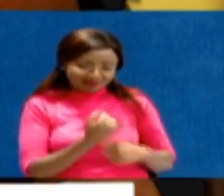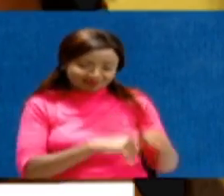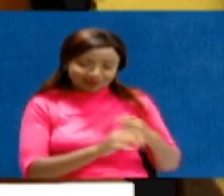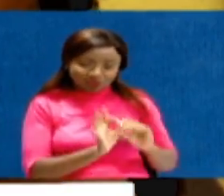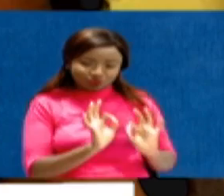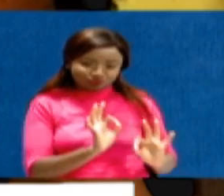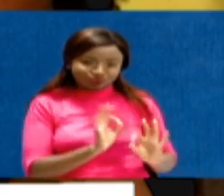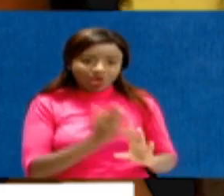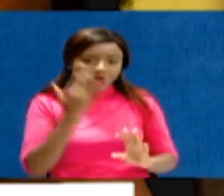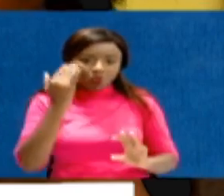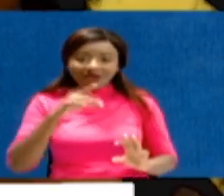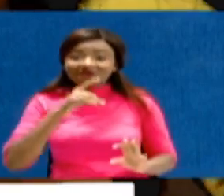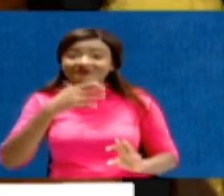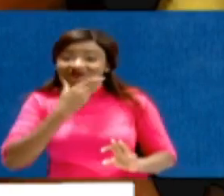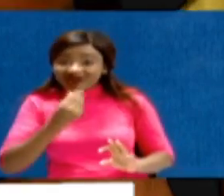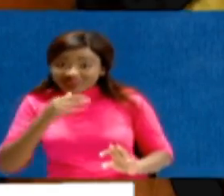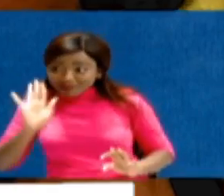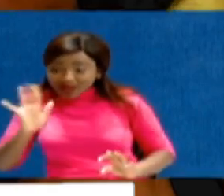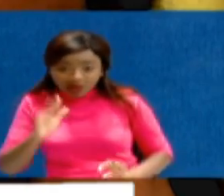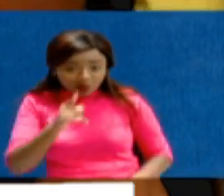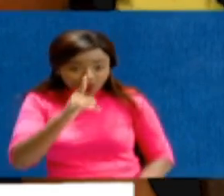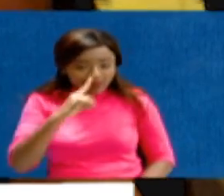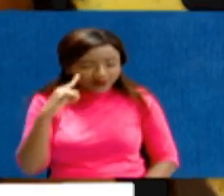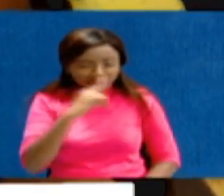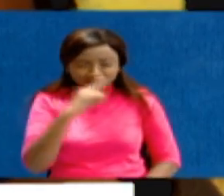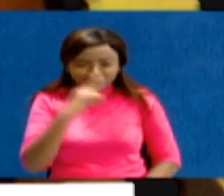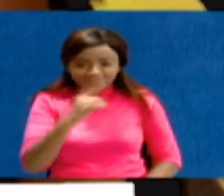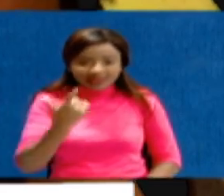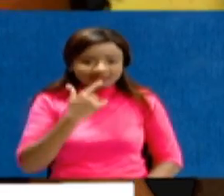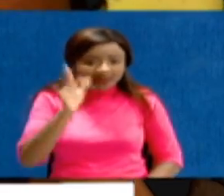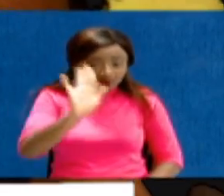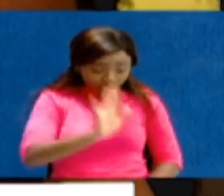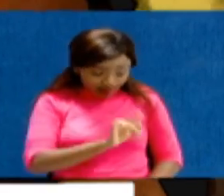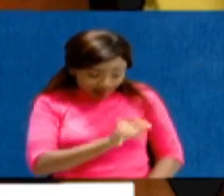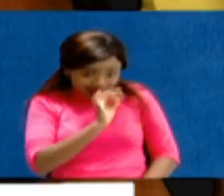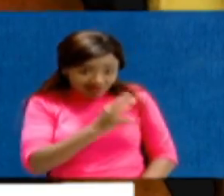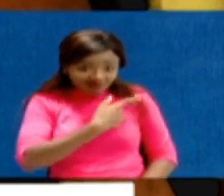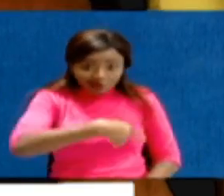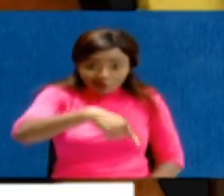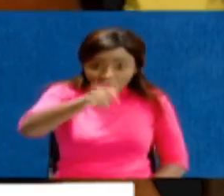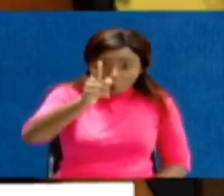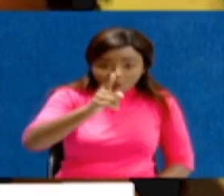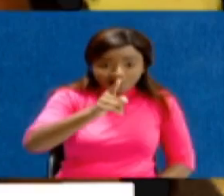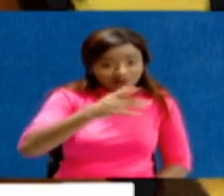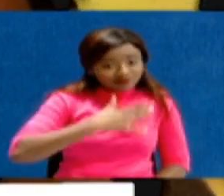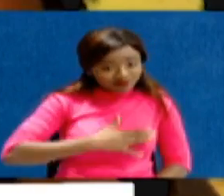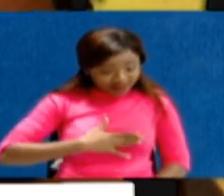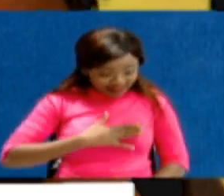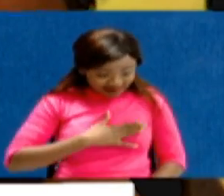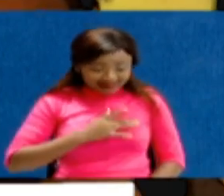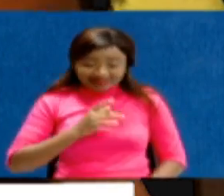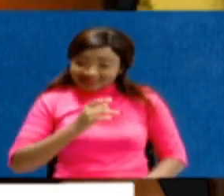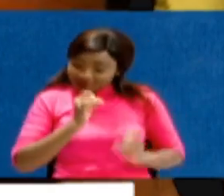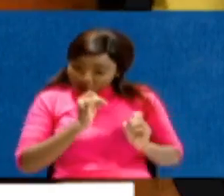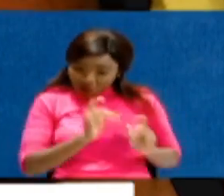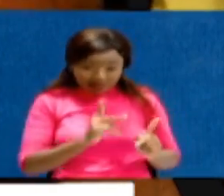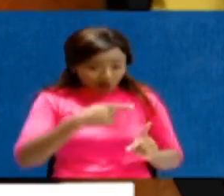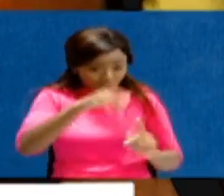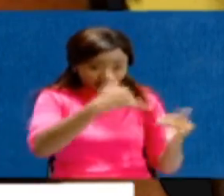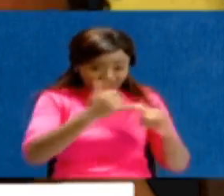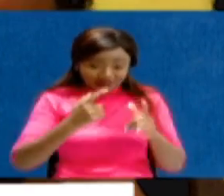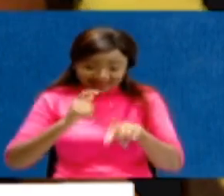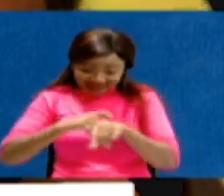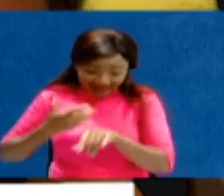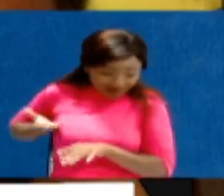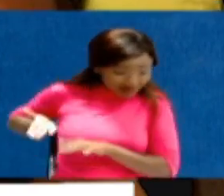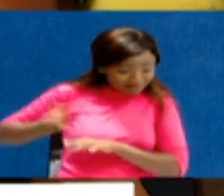mkali, akiwaambia niko ninaenda, nikirudi mwe mmefanya hii na hii. Akirudi anapata wamefanya kila kitu.